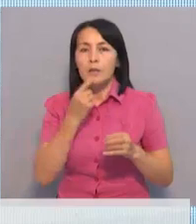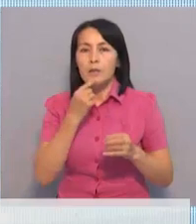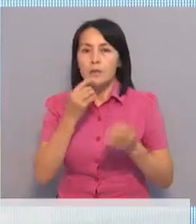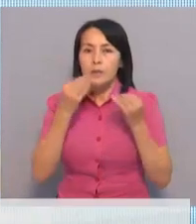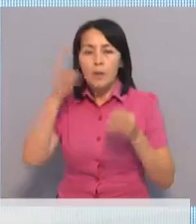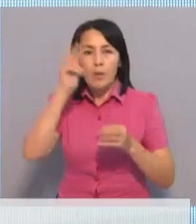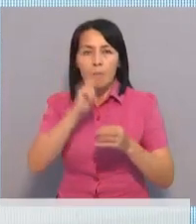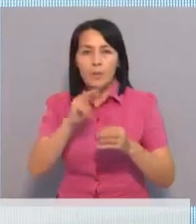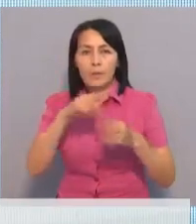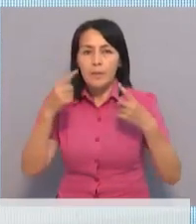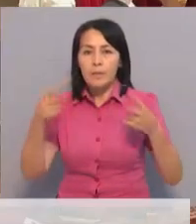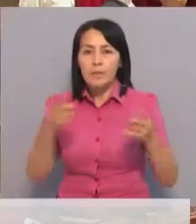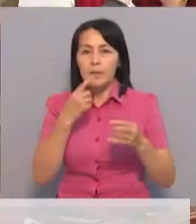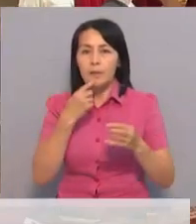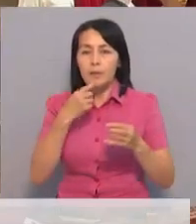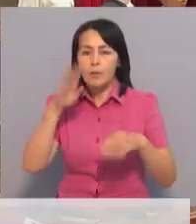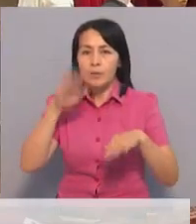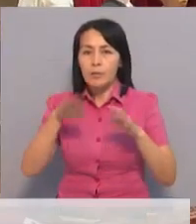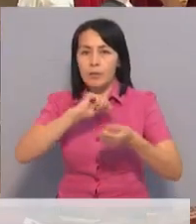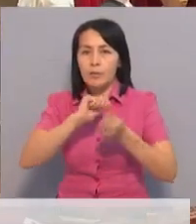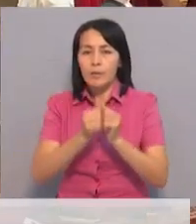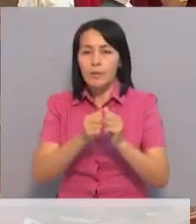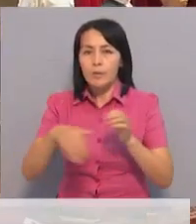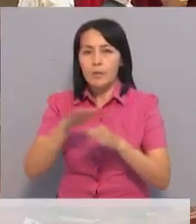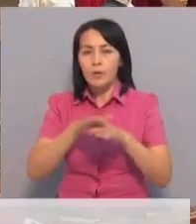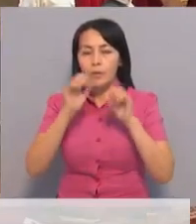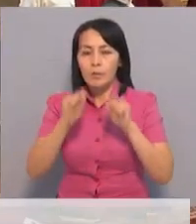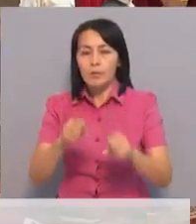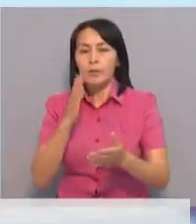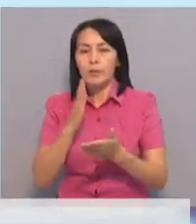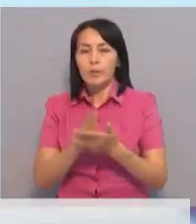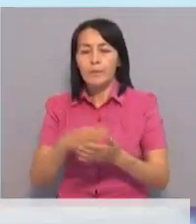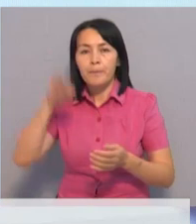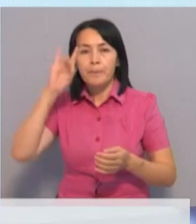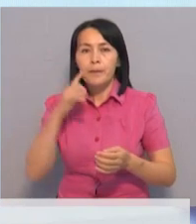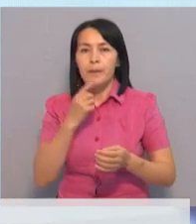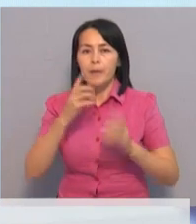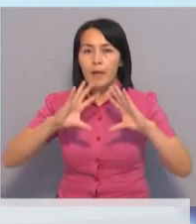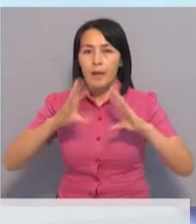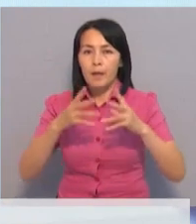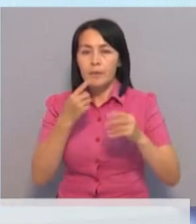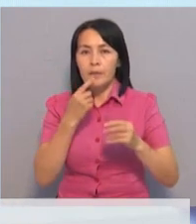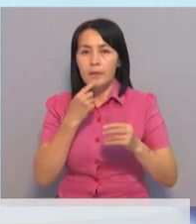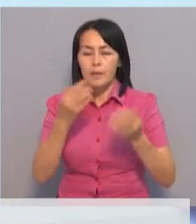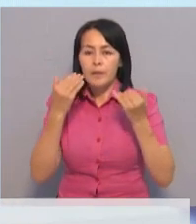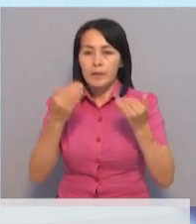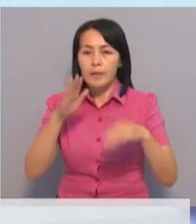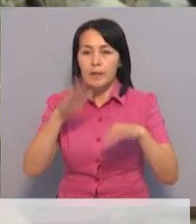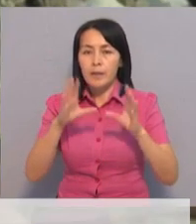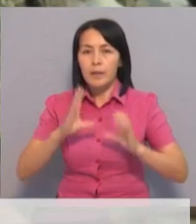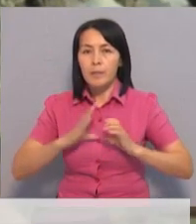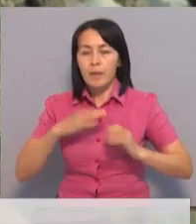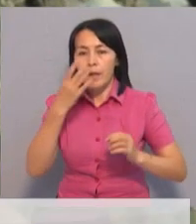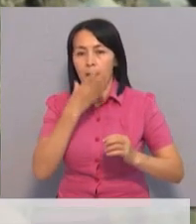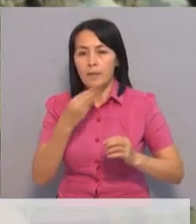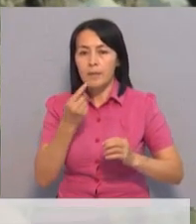тілінде білім алуына басқа да тілдерді жетік меңгеруі толық мүмкіндік те бар. Қазақ тілі әлемдегі тілдердің ішіндегі ең бай